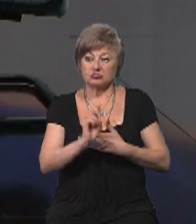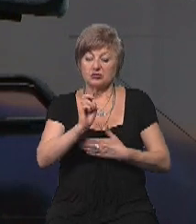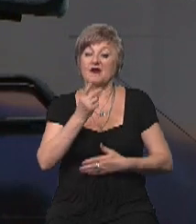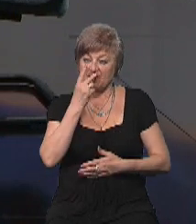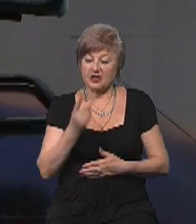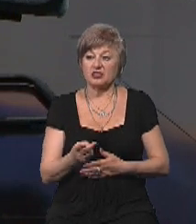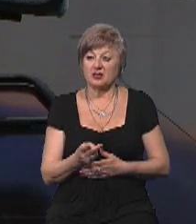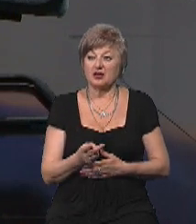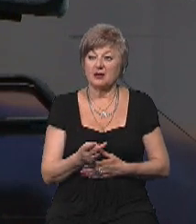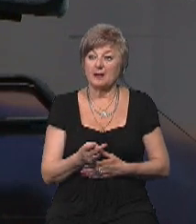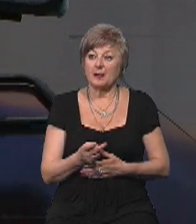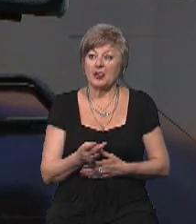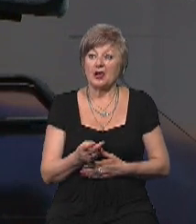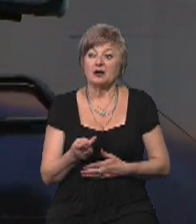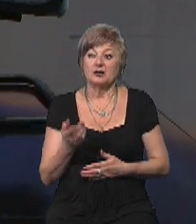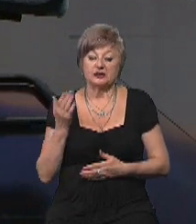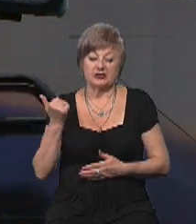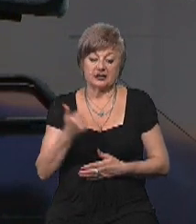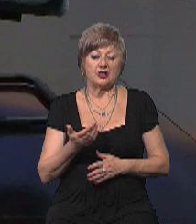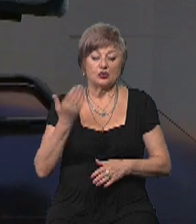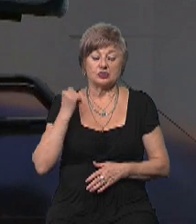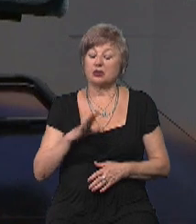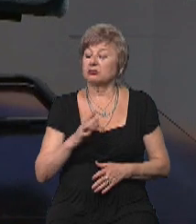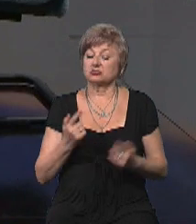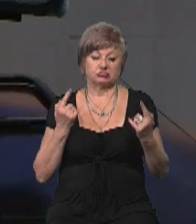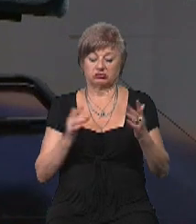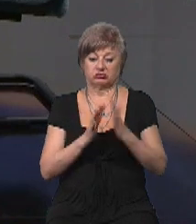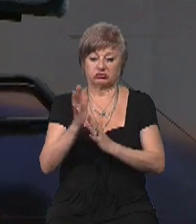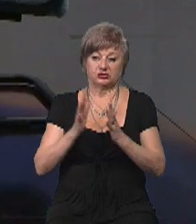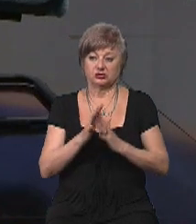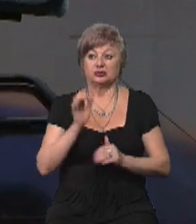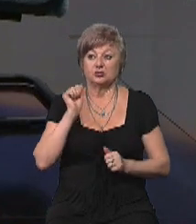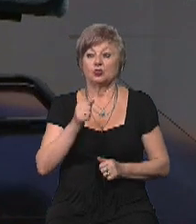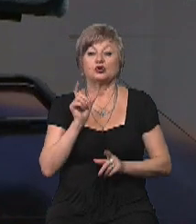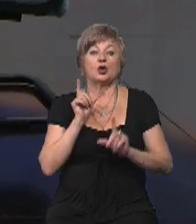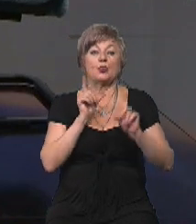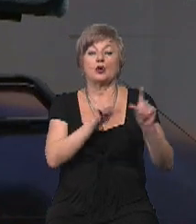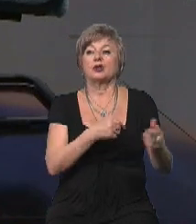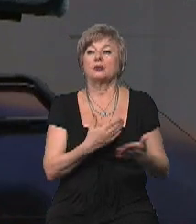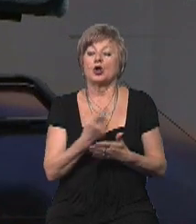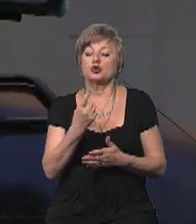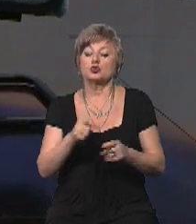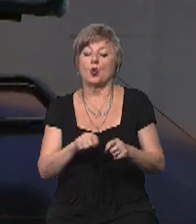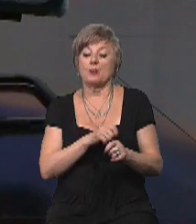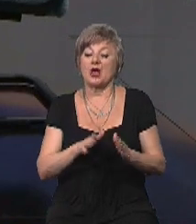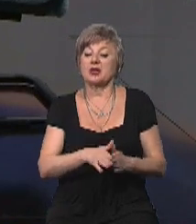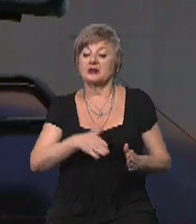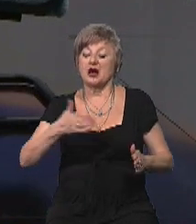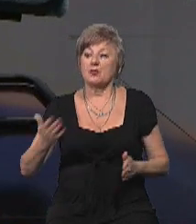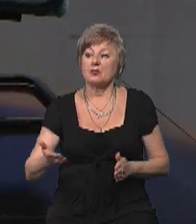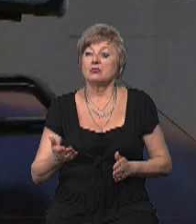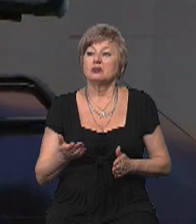знаю, не було зараз, але тиждень назад там були величезні зарослі. Можна поїхати, наприклад, 100 метрів від